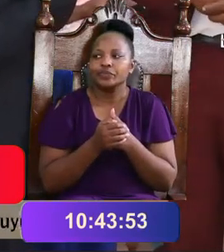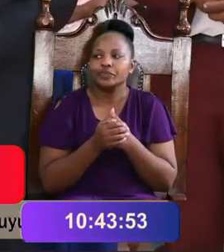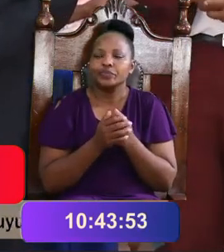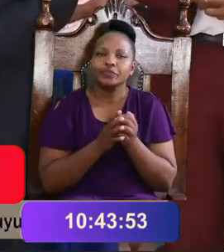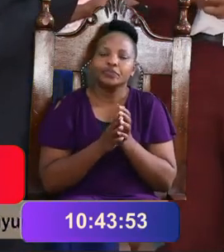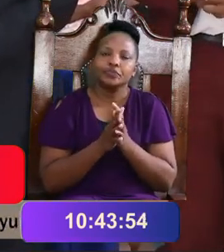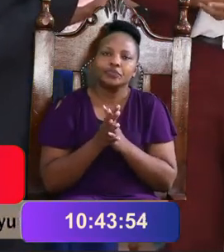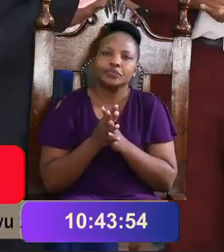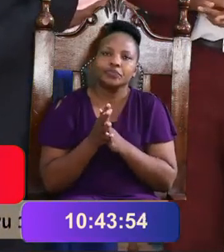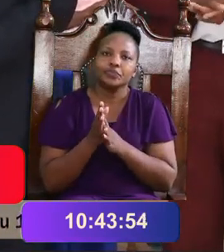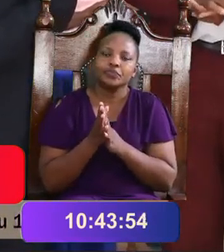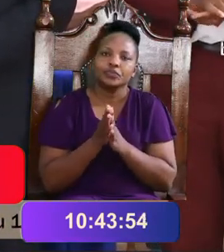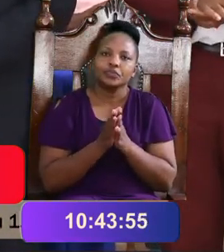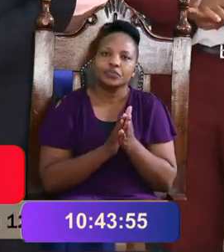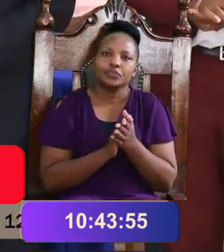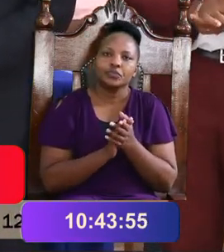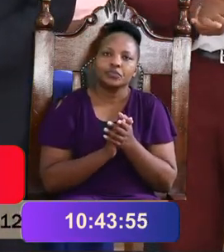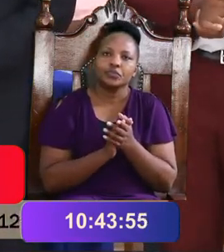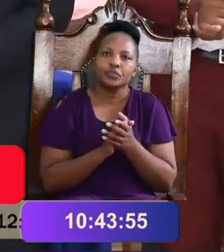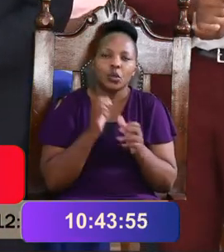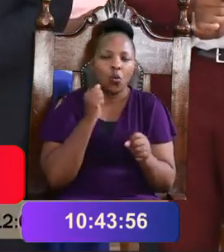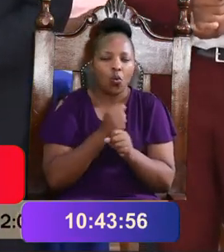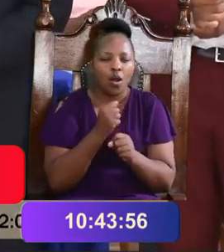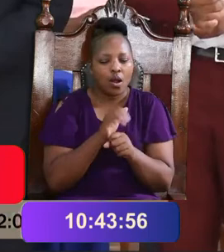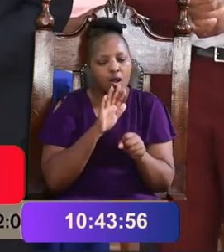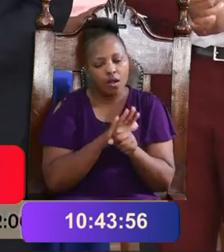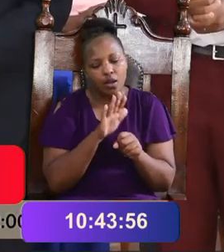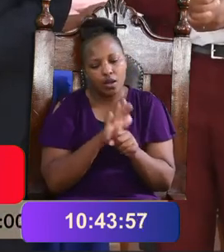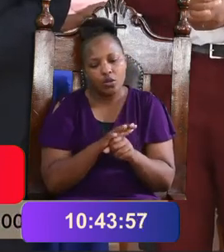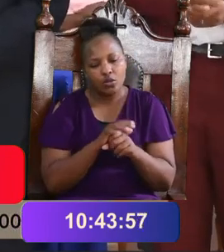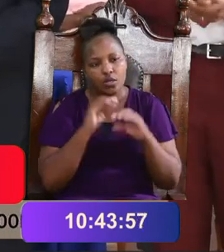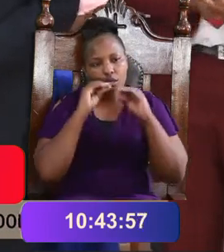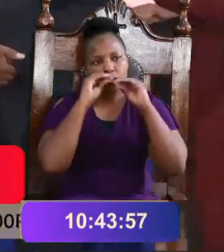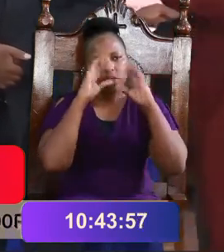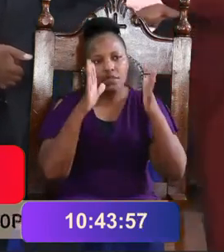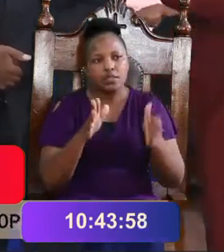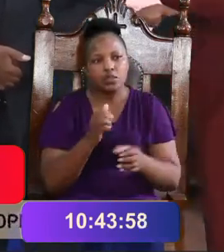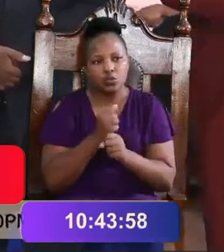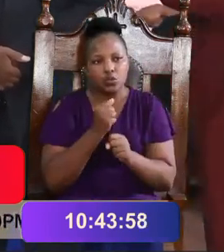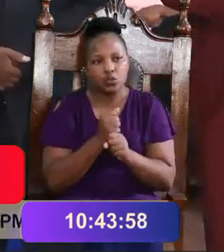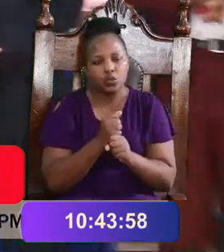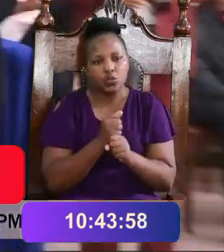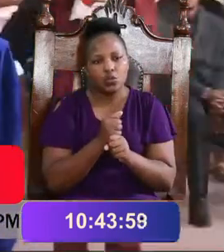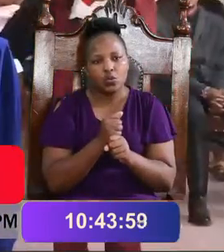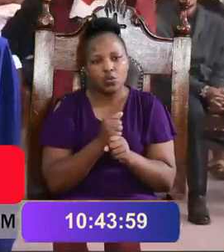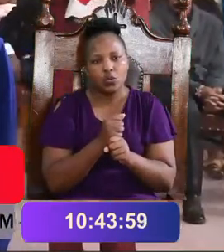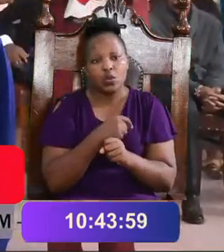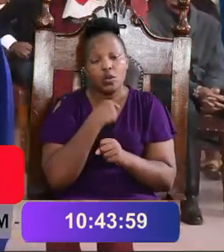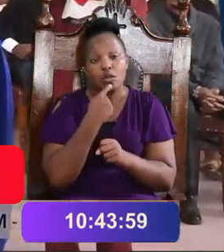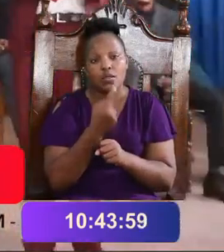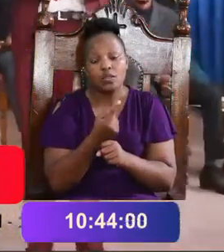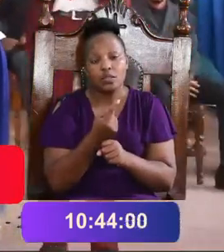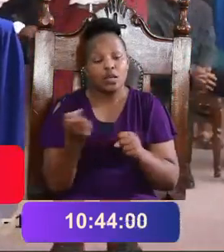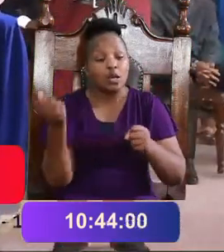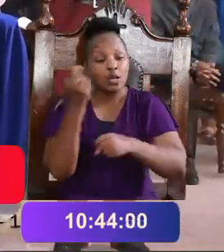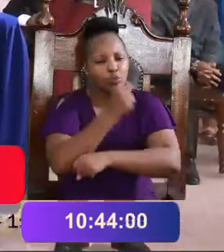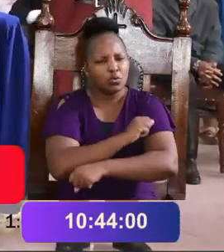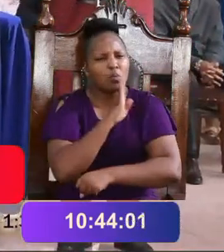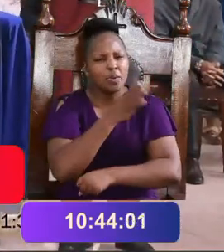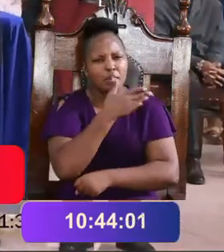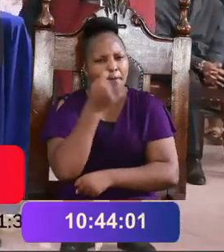kufanikiwa na Mungu, na kasi kubwa ambayo walimu wetu wamefanya. Hiyo ni kusema our school can be the